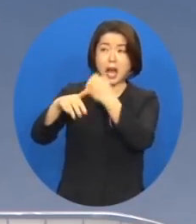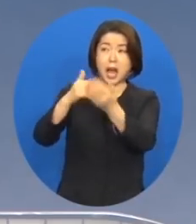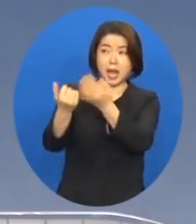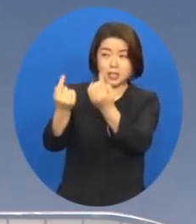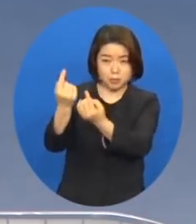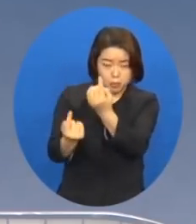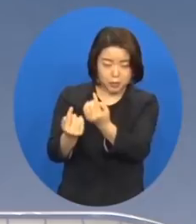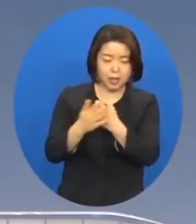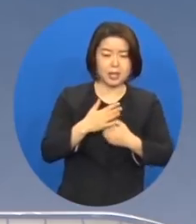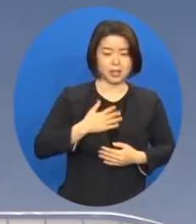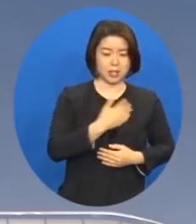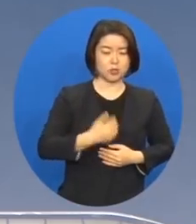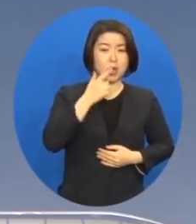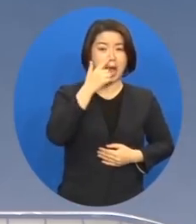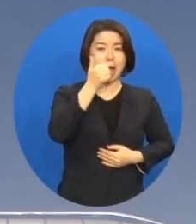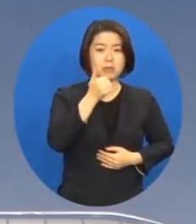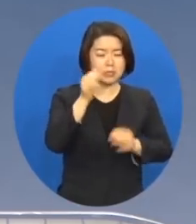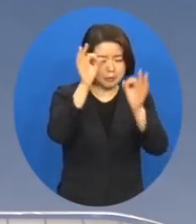아버지를 찾았어요.